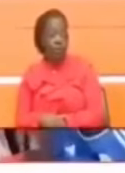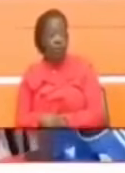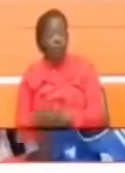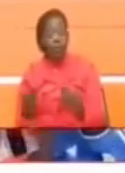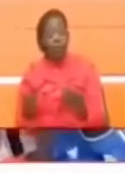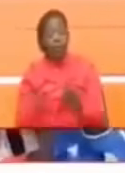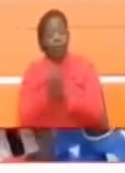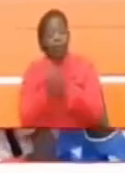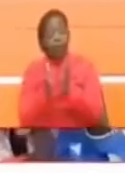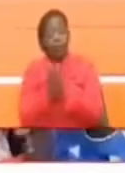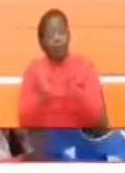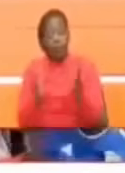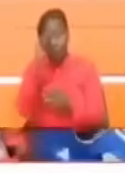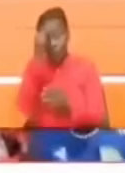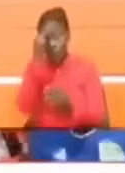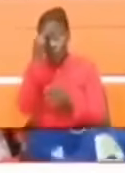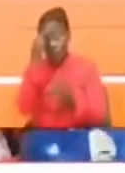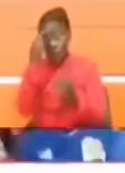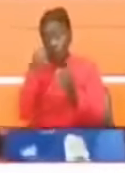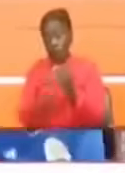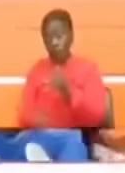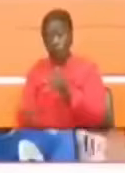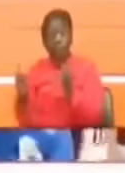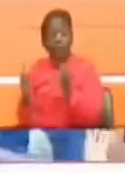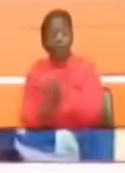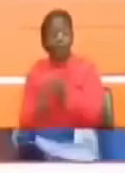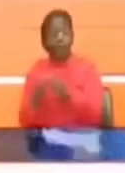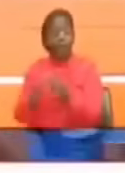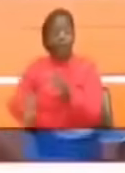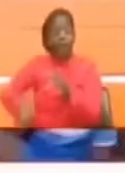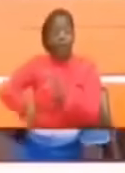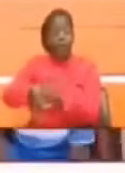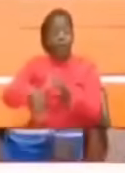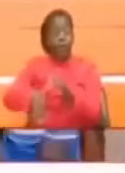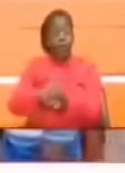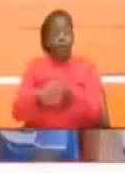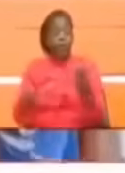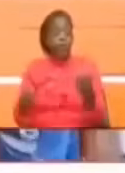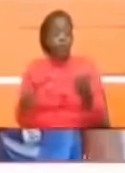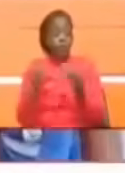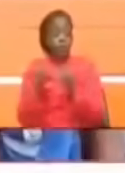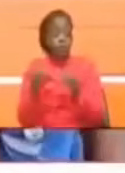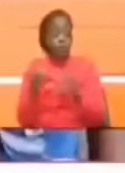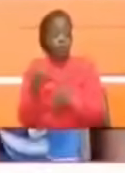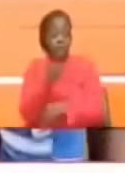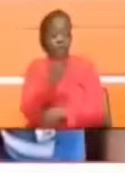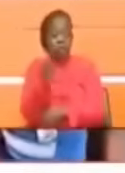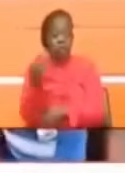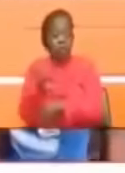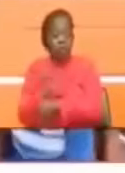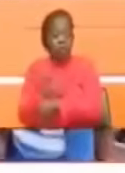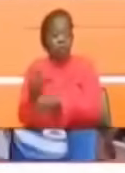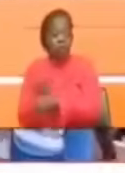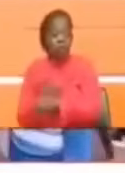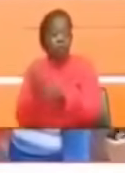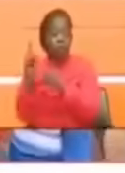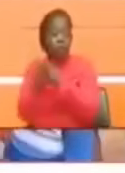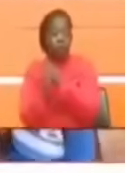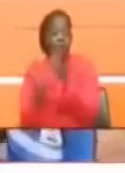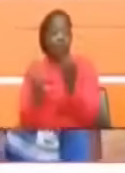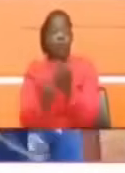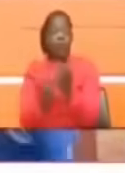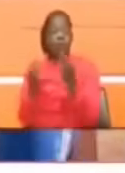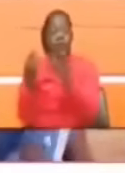Serugo annyonnyodde abayizi obuwanguzi bwe batuuseeko mu kusamba omupiira gw'abalenzi ogw'ebigere nga amasomero abiri mulimu okuva mu disitulikiti za Uganda